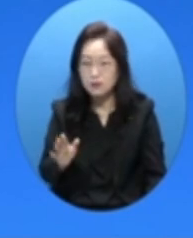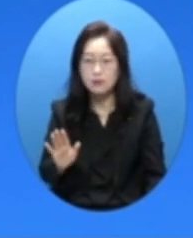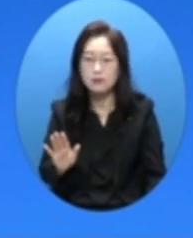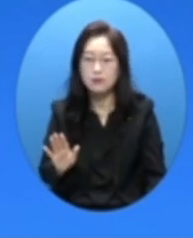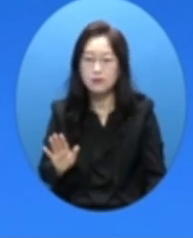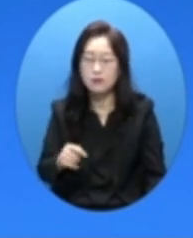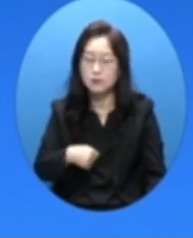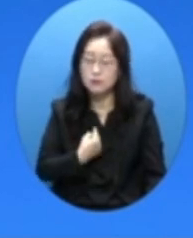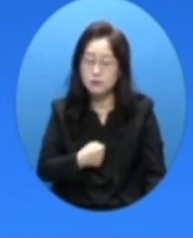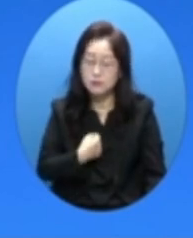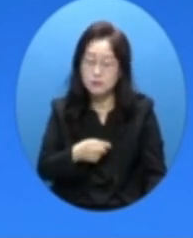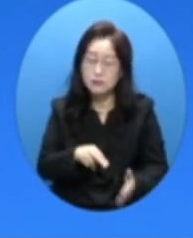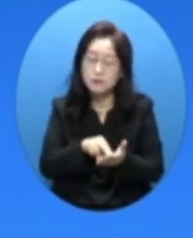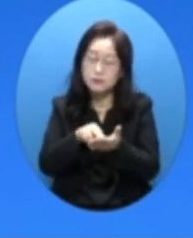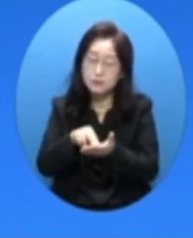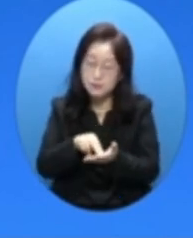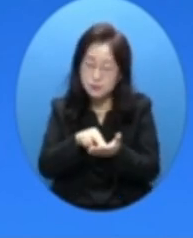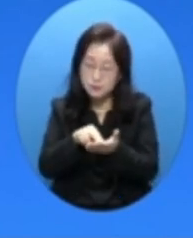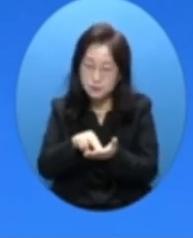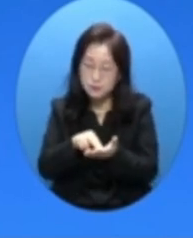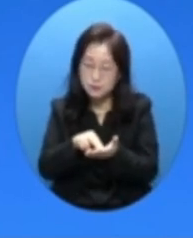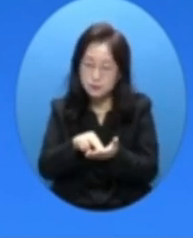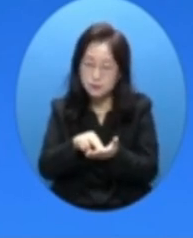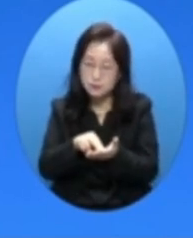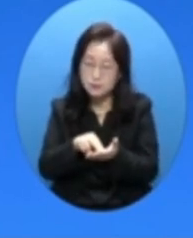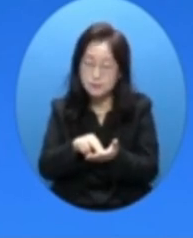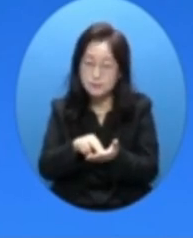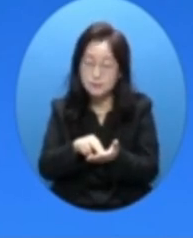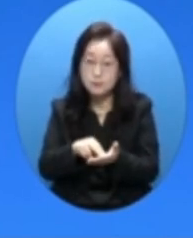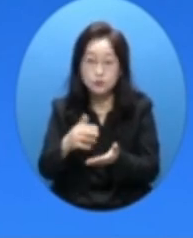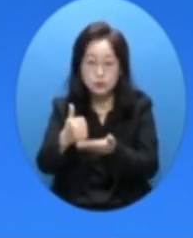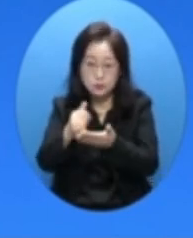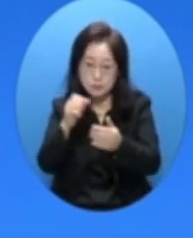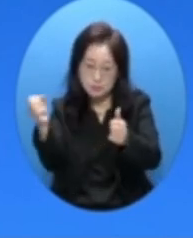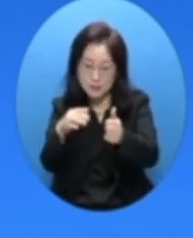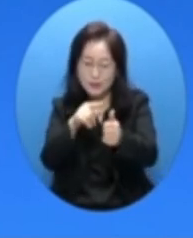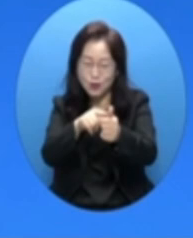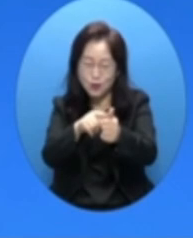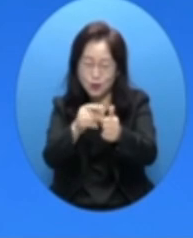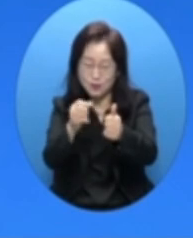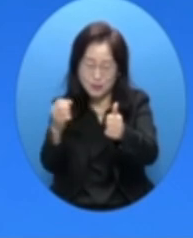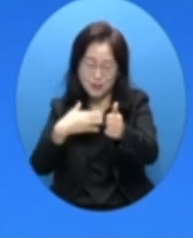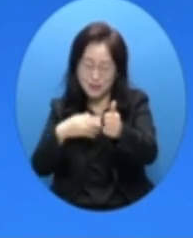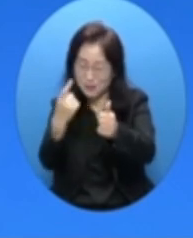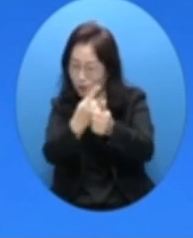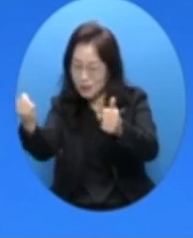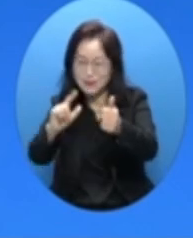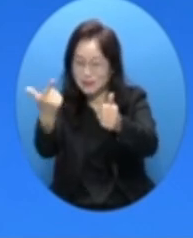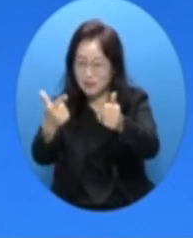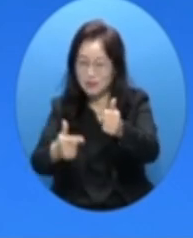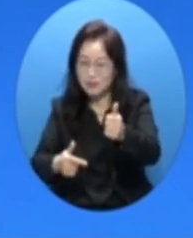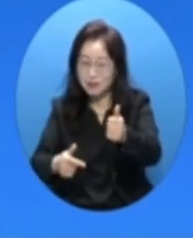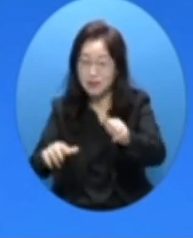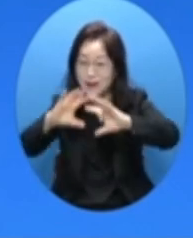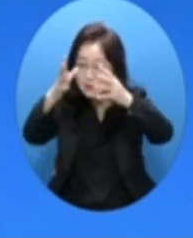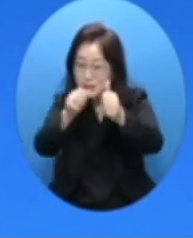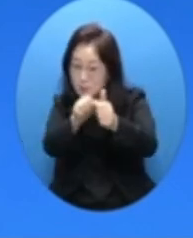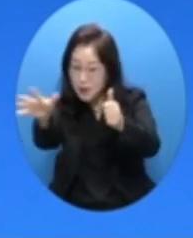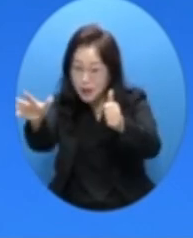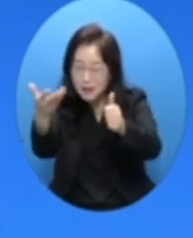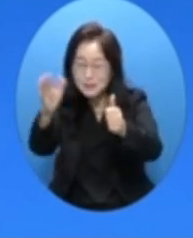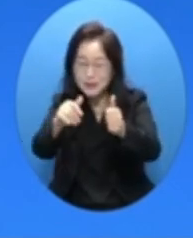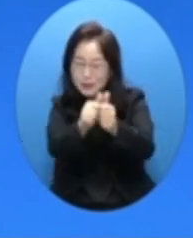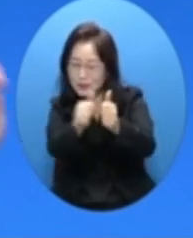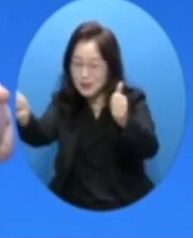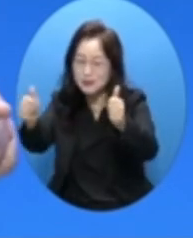이렇게 덩그러니 앉아 있을 때가 있습니다 그러나 주님 말씀하십니다 내가 너를 떠나지 아니하리라이 세상 사람이 다